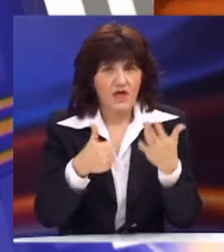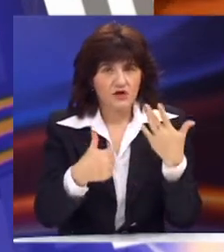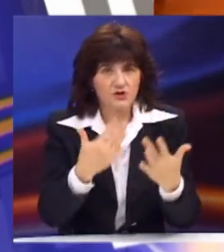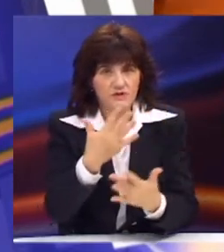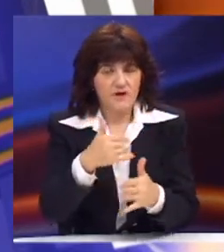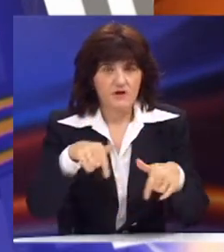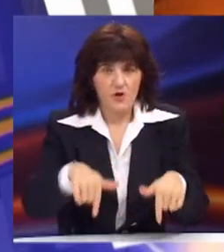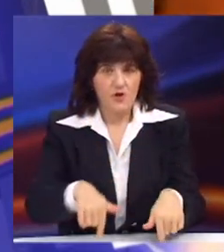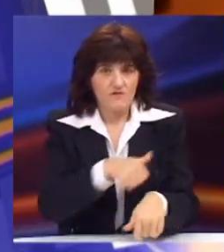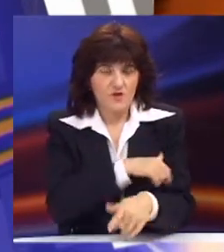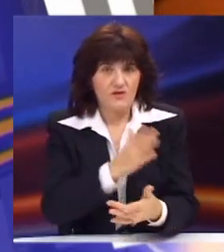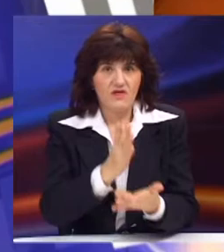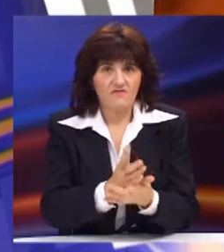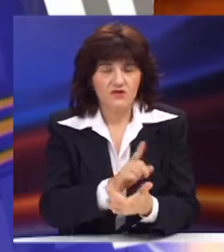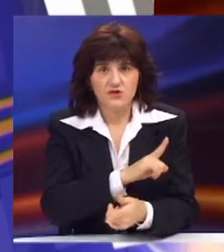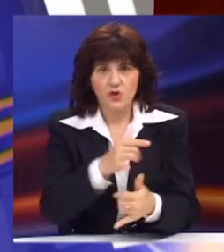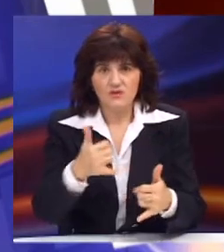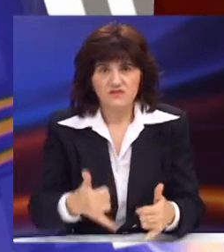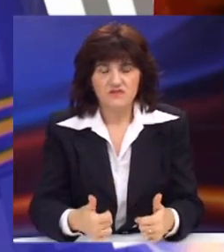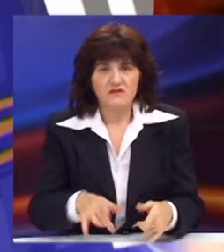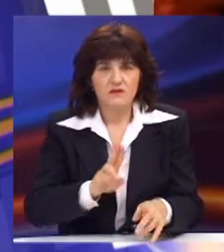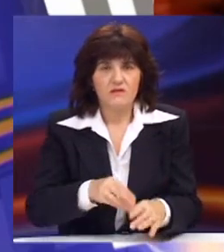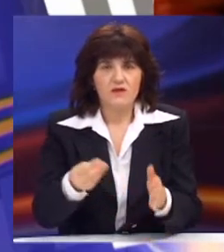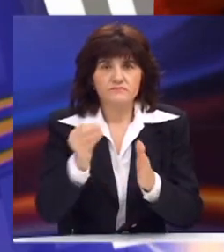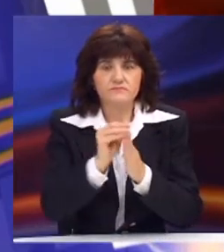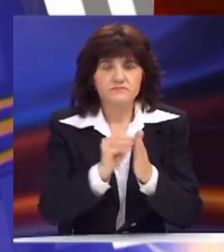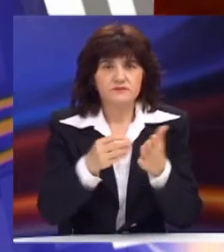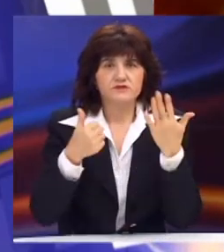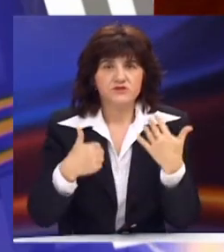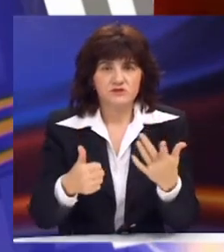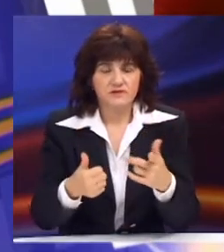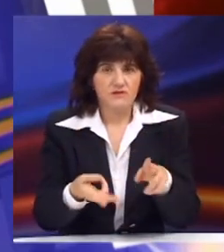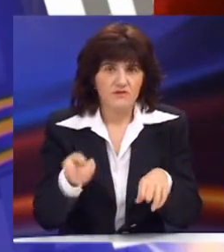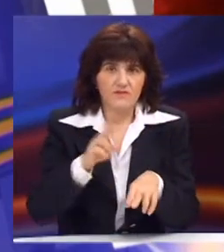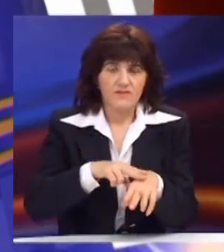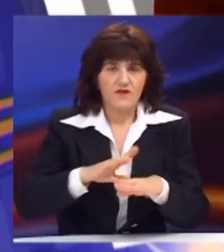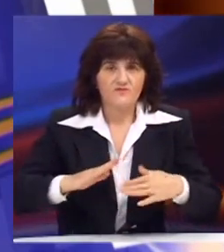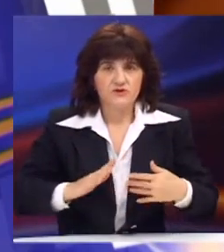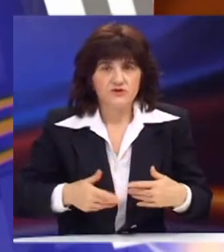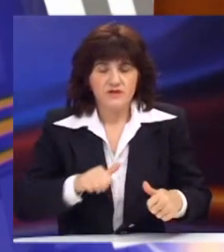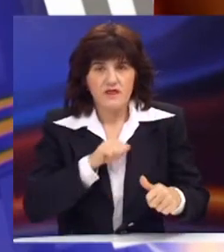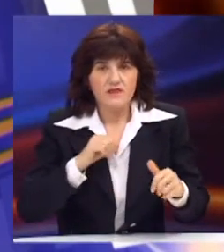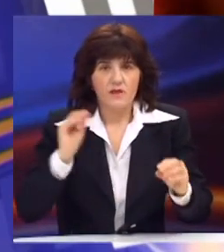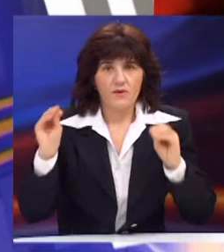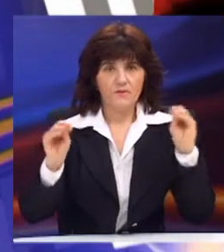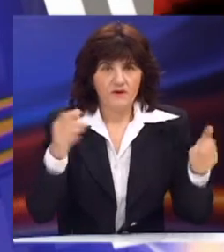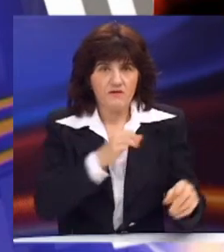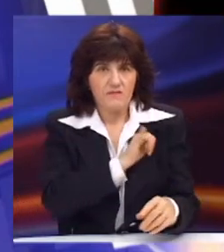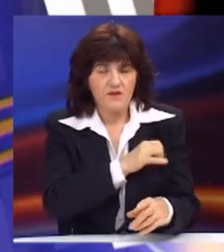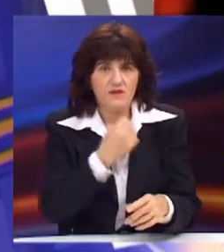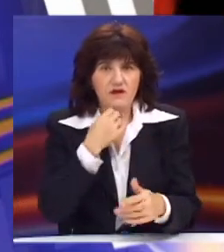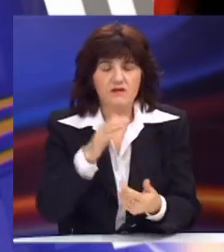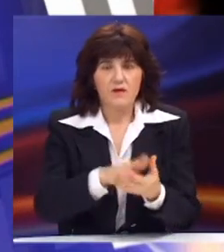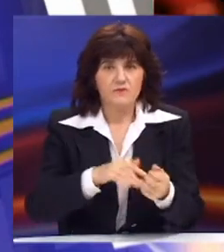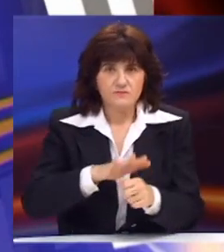nasilja, a ove godine je zabeleženo već 60. U većini slučajeva žene su same prijavile nasilje u porodici kada su po